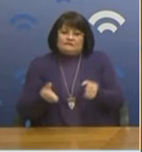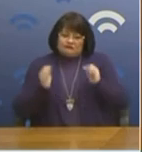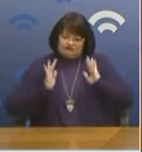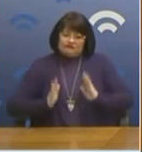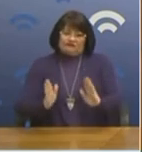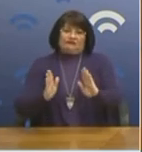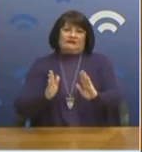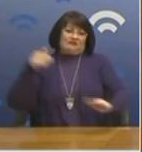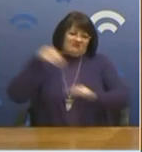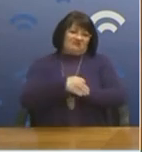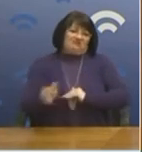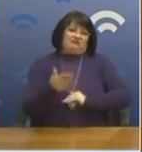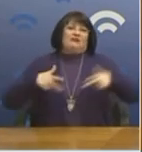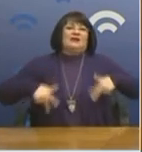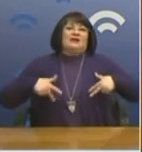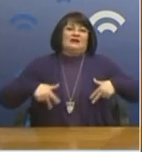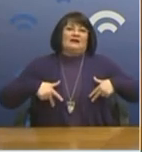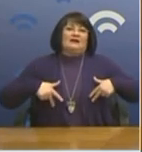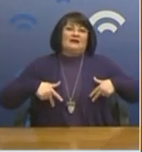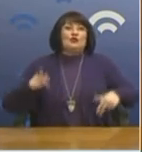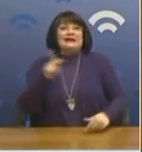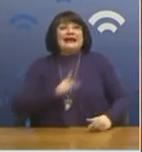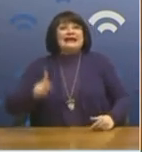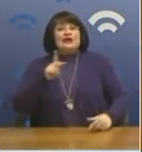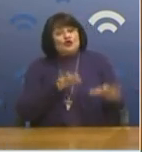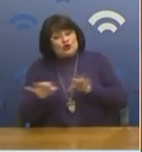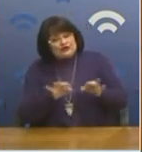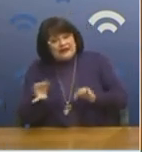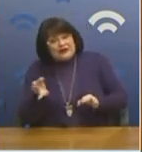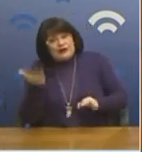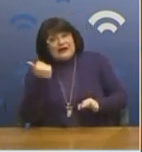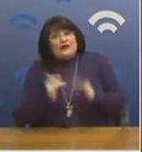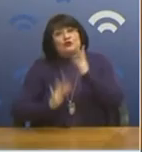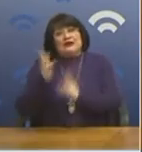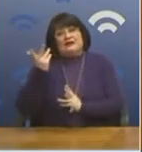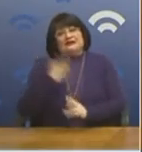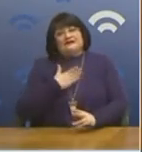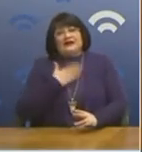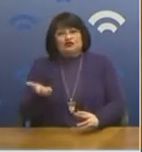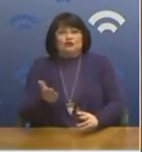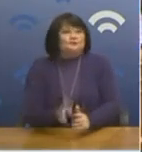μια κυβέρνηση που δεν έχει ούτε κοινωνικό σχέδιο ούτε αναπτυξιακό. Ευχαριστώ πολύ.